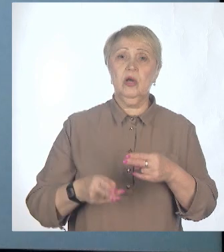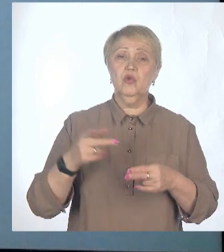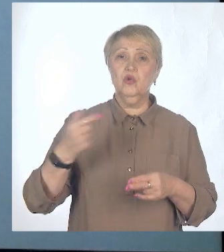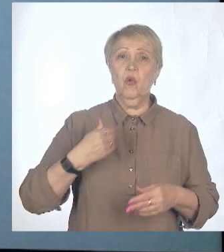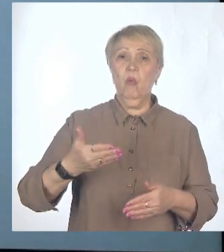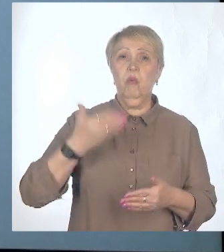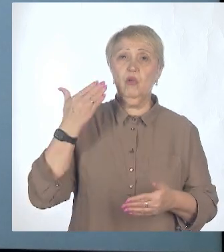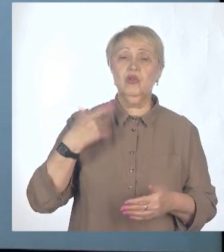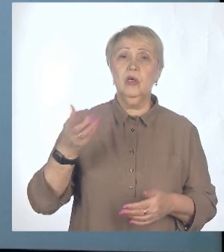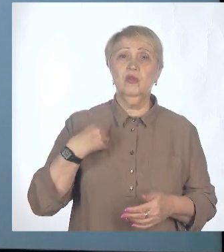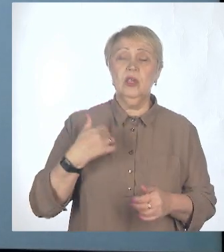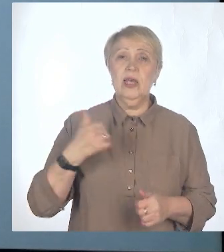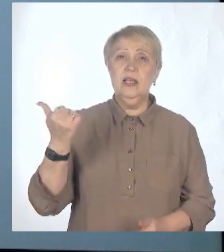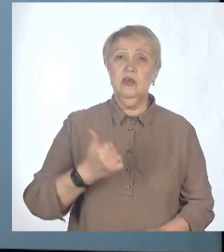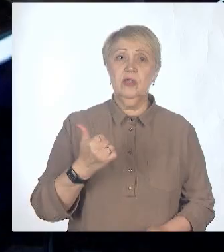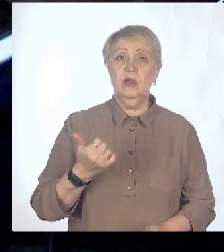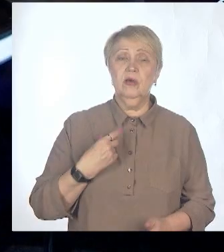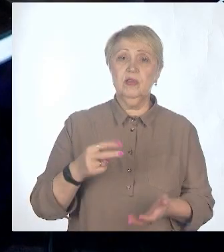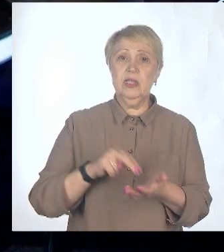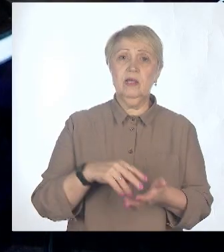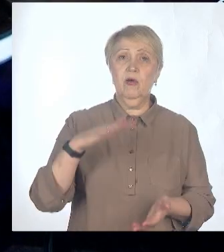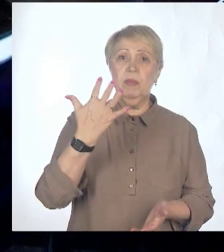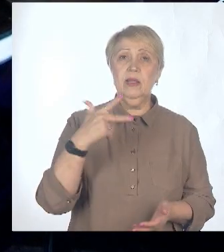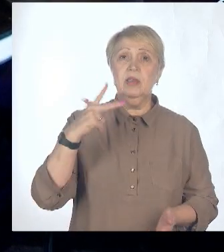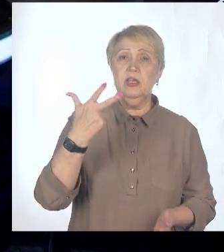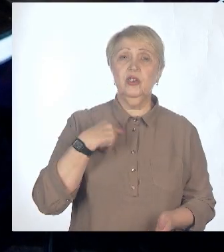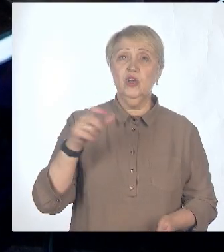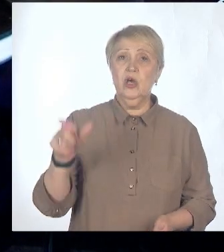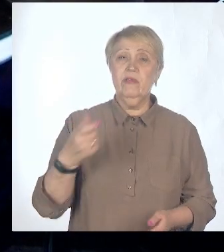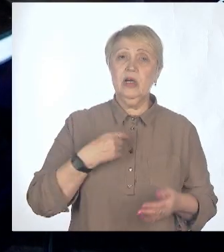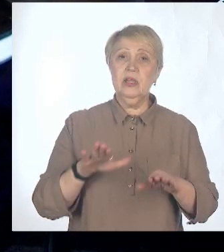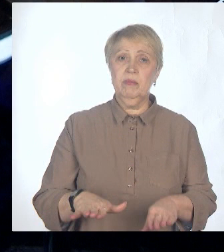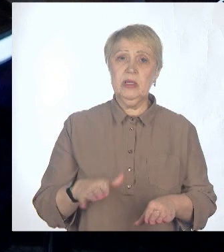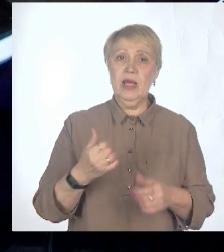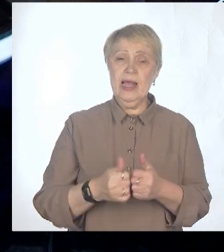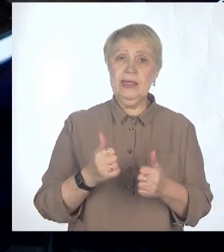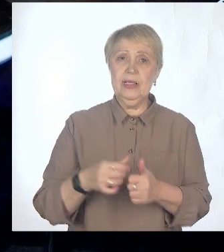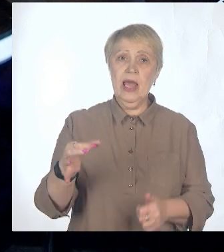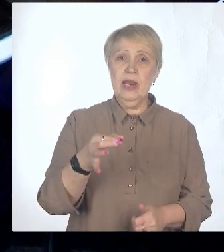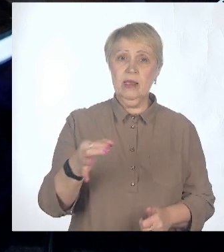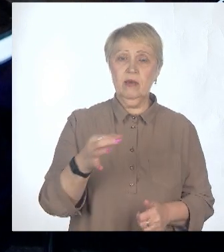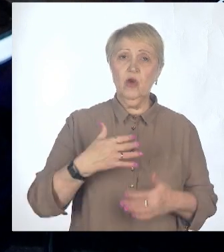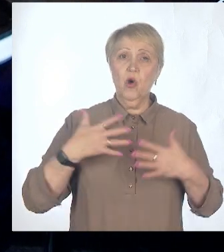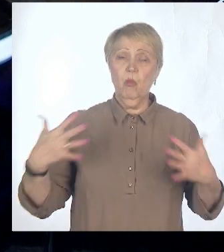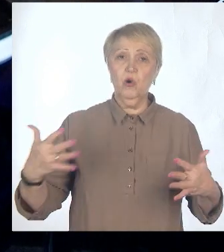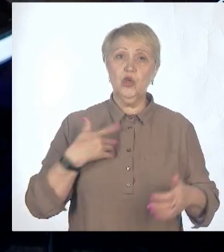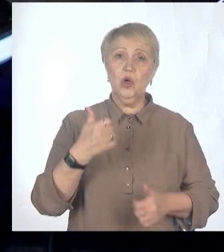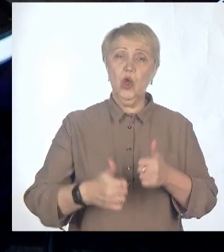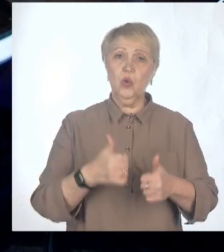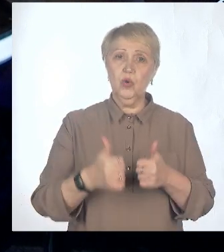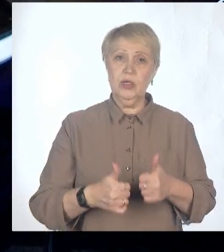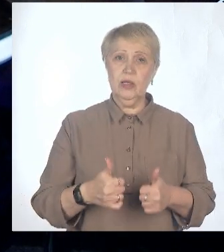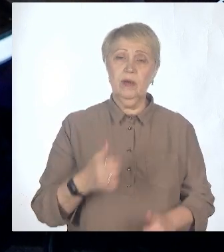можно сказать, недели она составляла уже 5,3 соискателя на место. Среди регионов по больше конкуренции, ну, стабильно